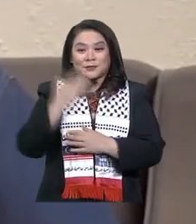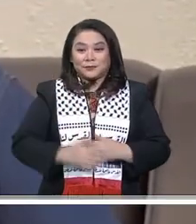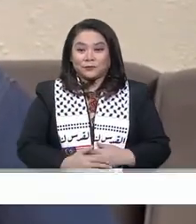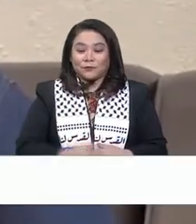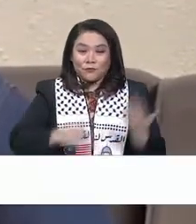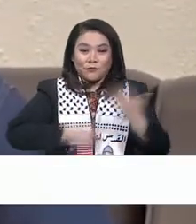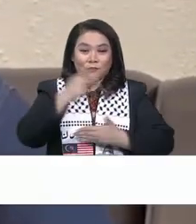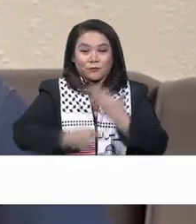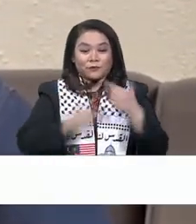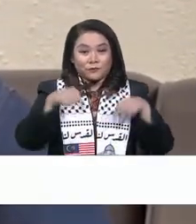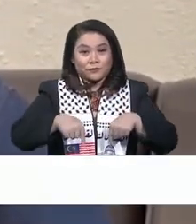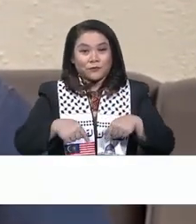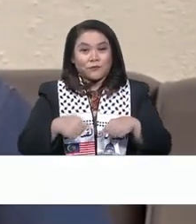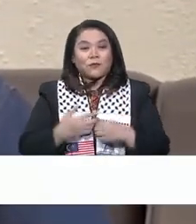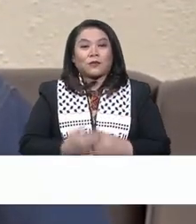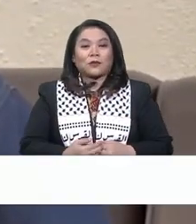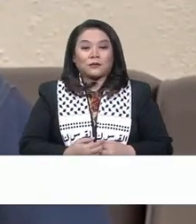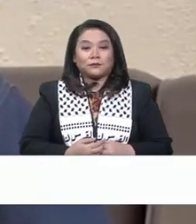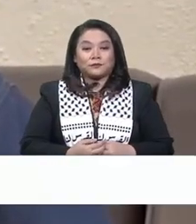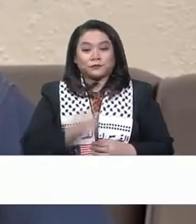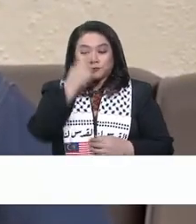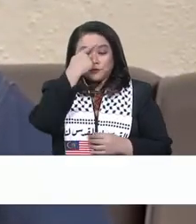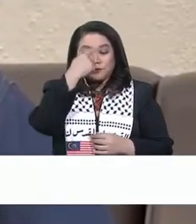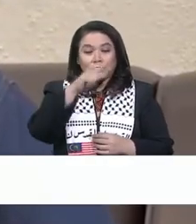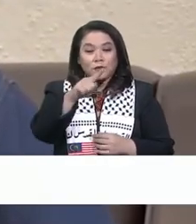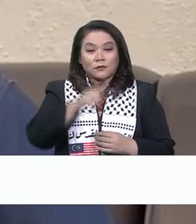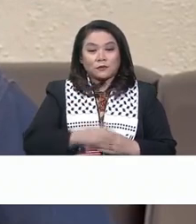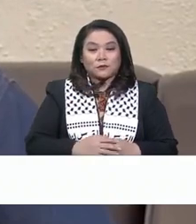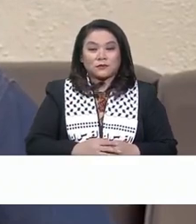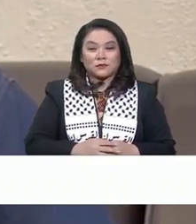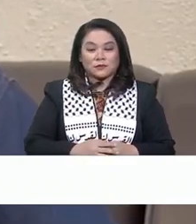Program ini tujuan dia adalah untuk